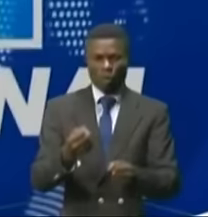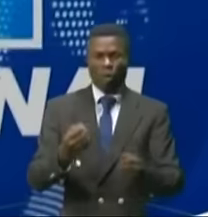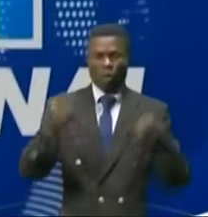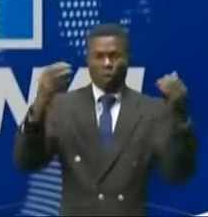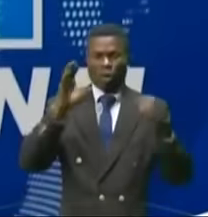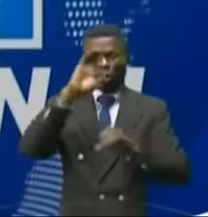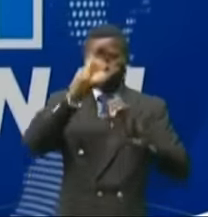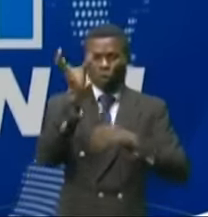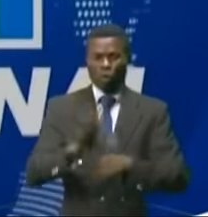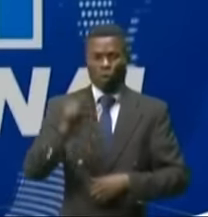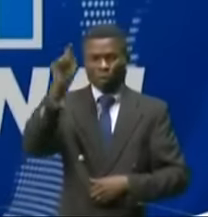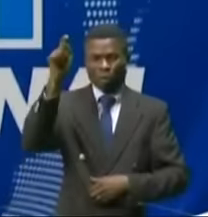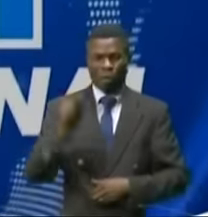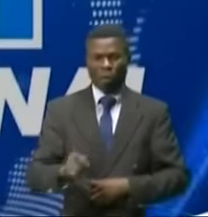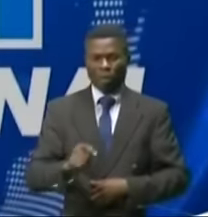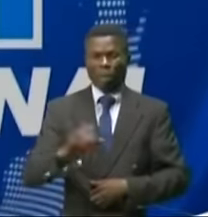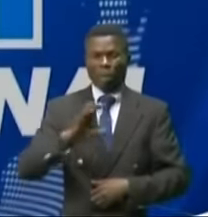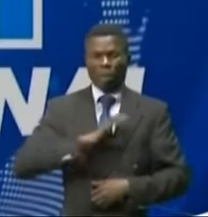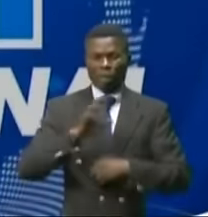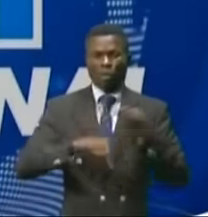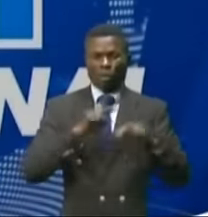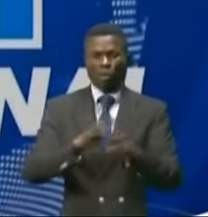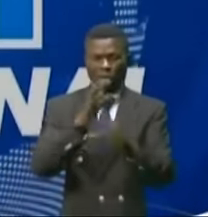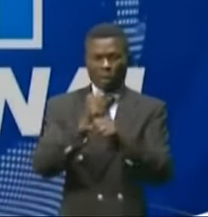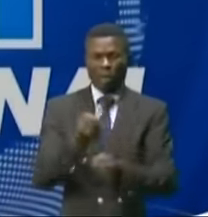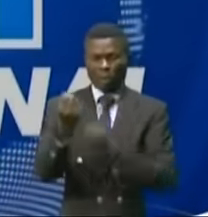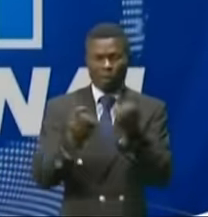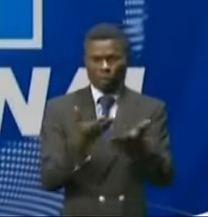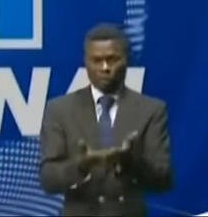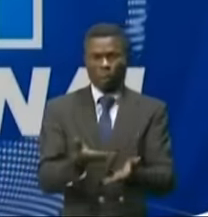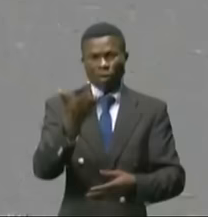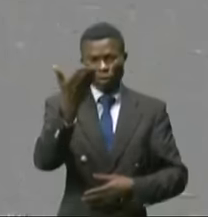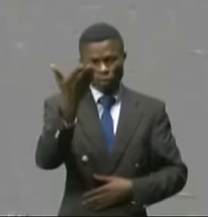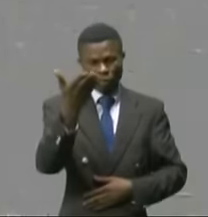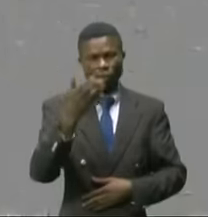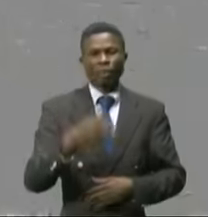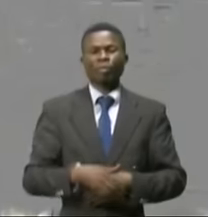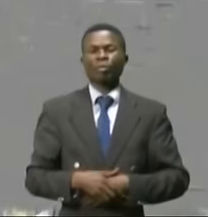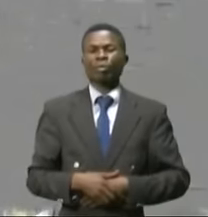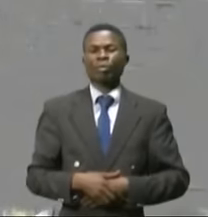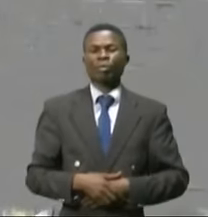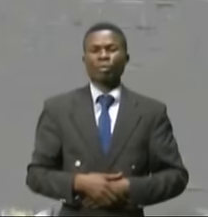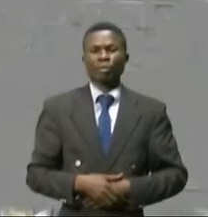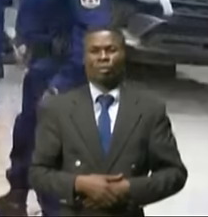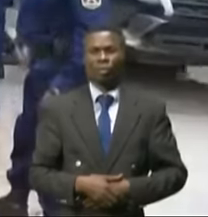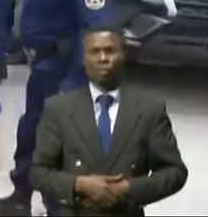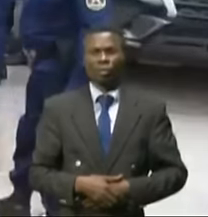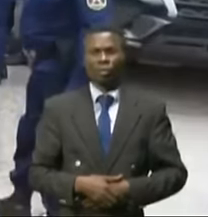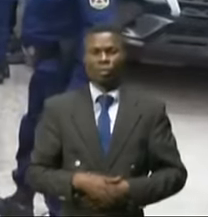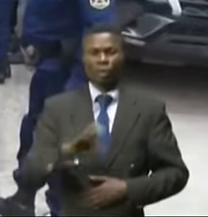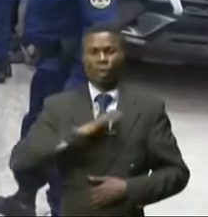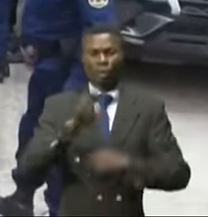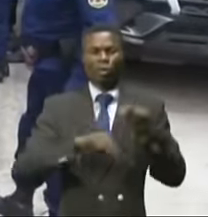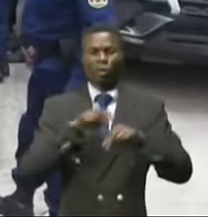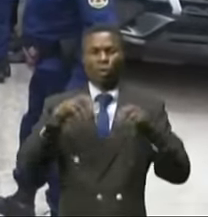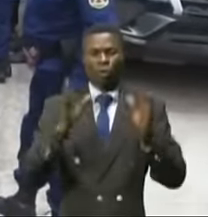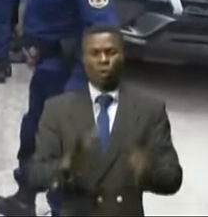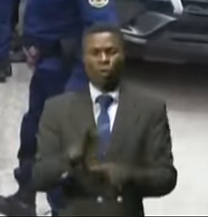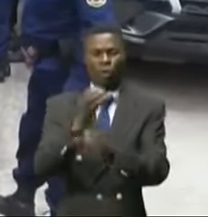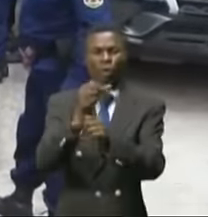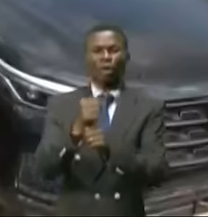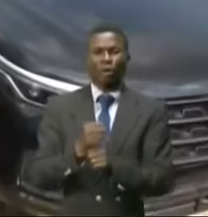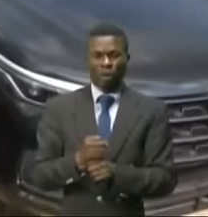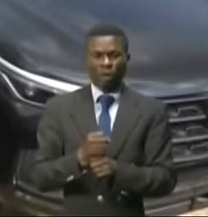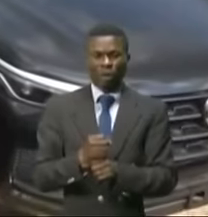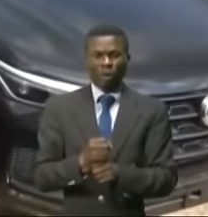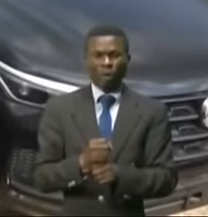commissaire général de la PNC a réceptionné ce don. Anastasie Dumbo. La police nationale congolaise vient d'être